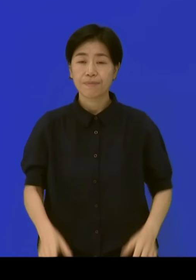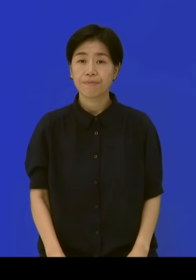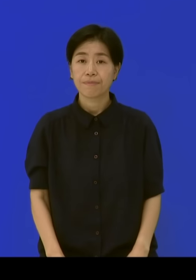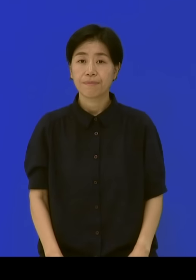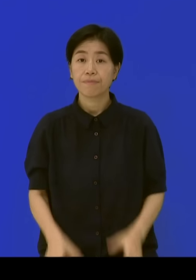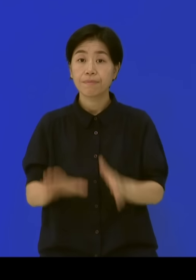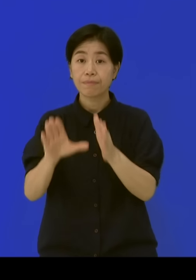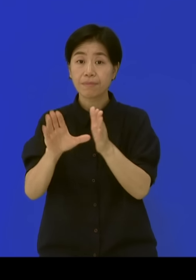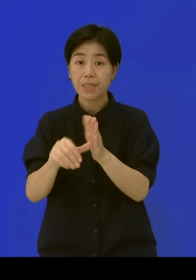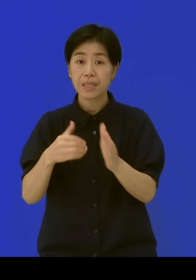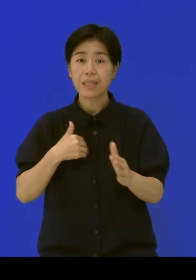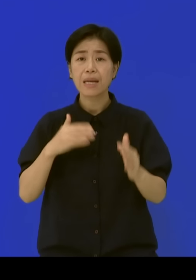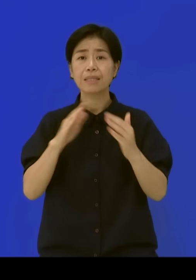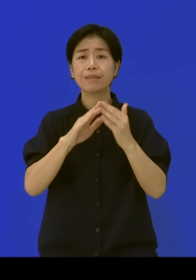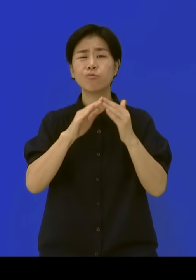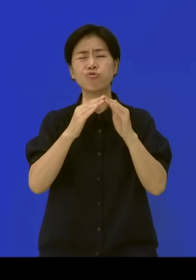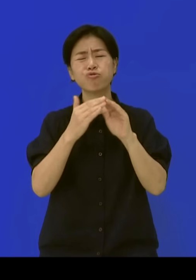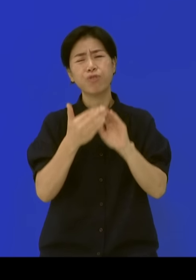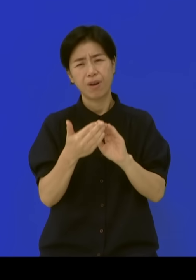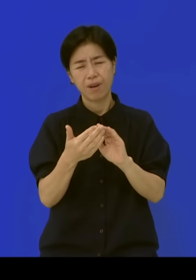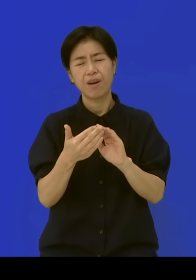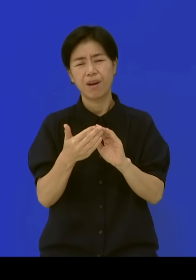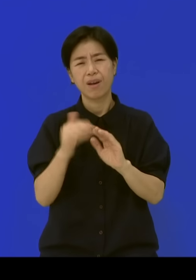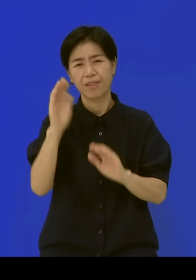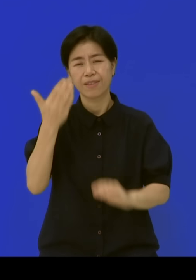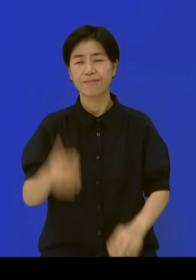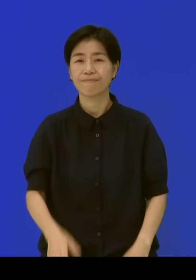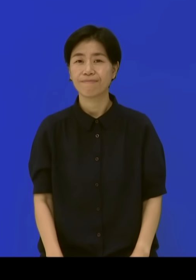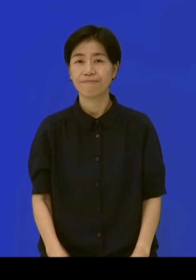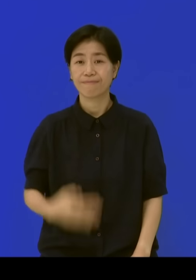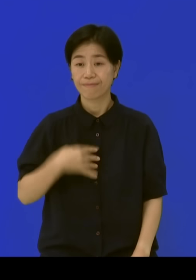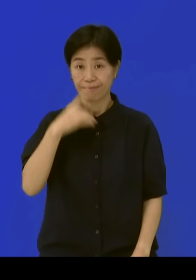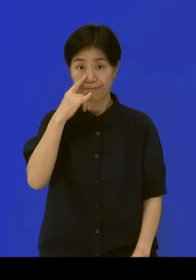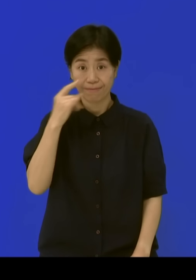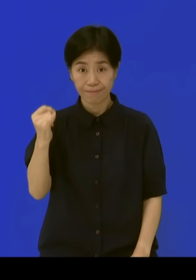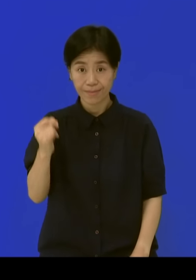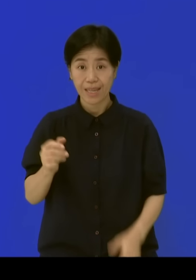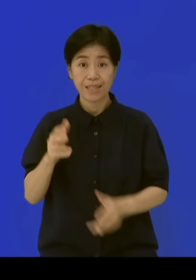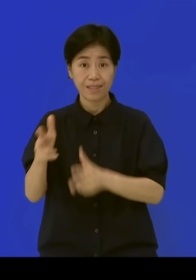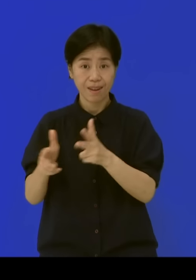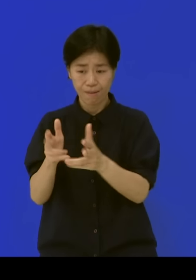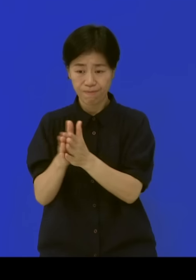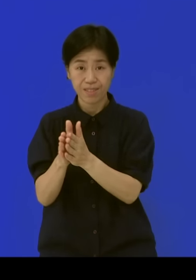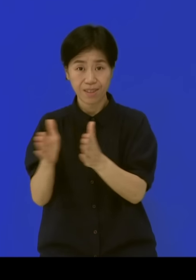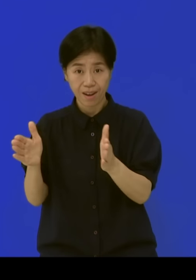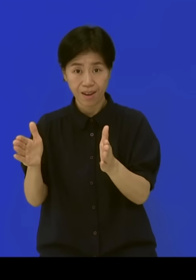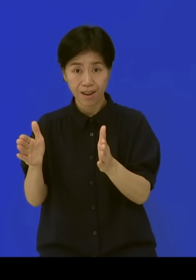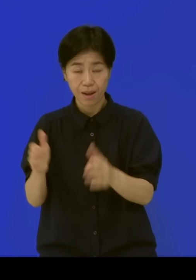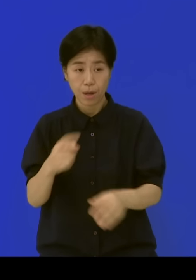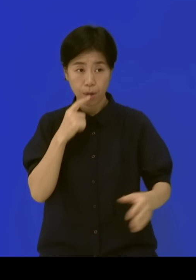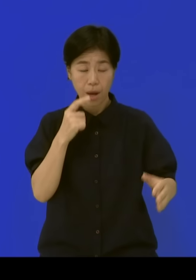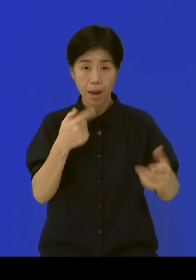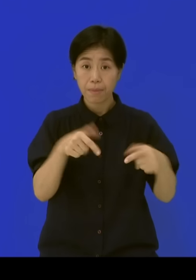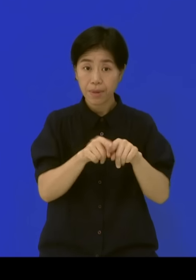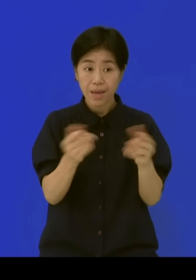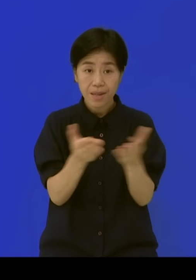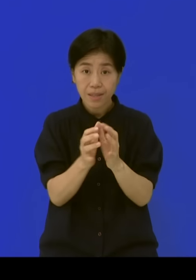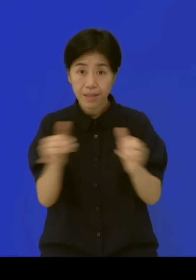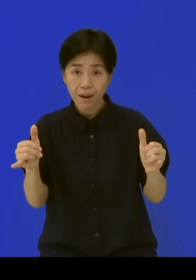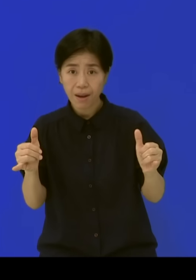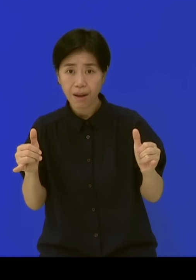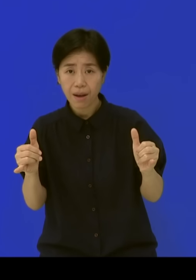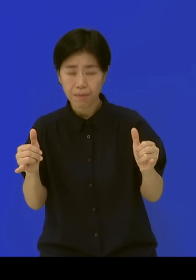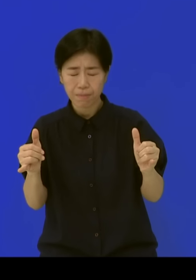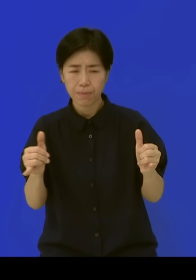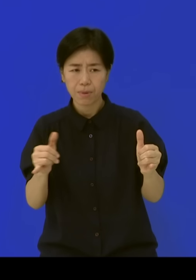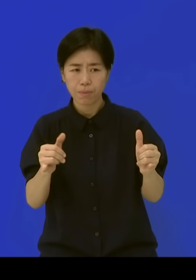이제 저희 집이 어려워지는 시기랑 맞물려요. 네, 저희 어머니가 사업을 하시다가 예. 동업자분한테 사기를 당하고